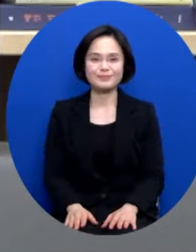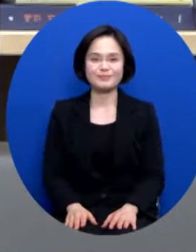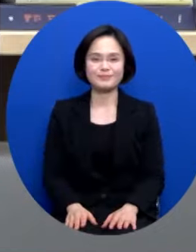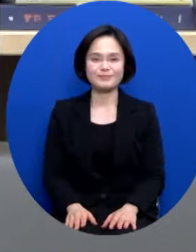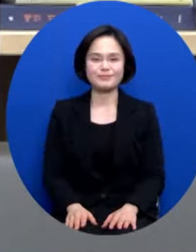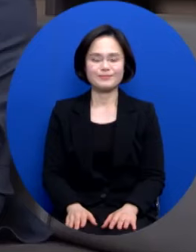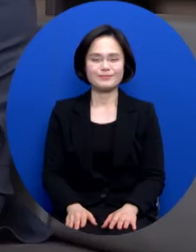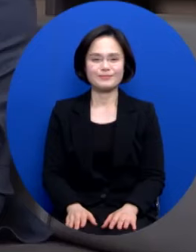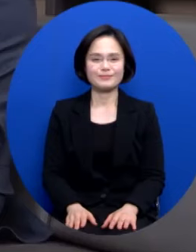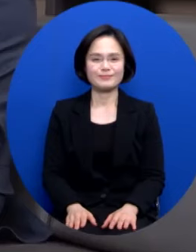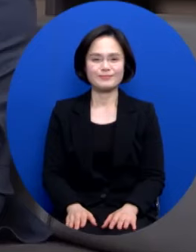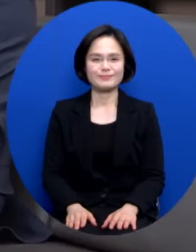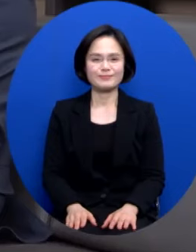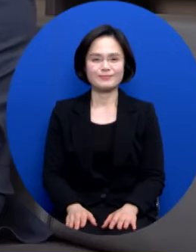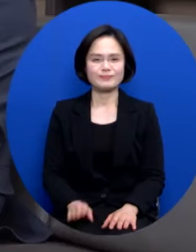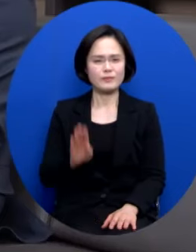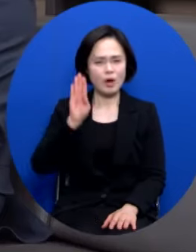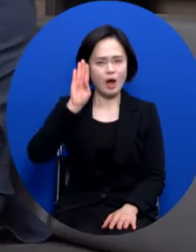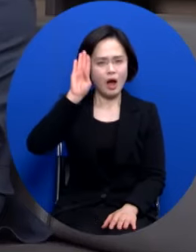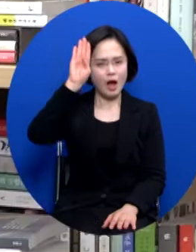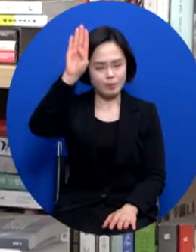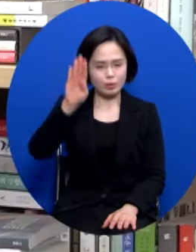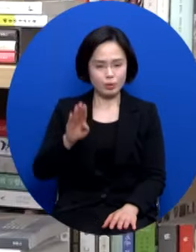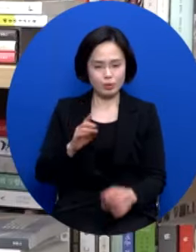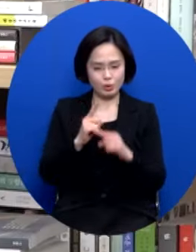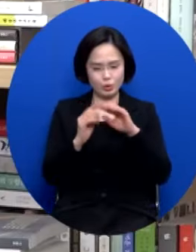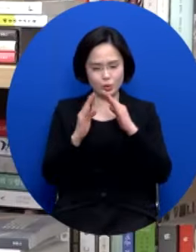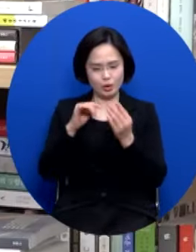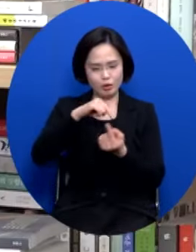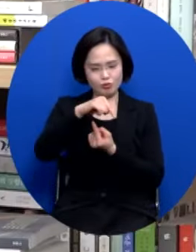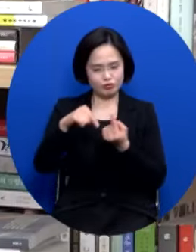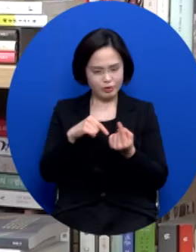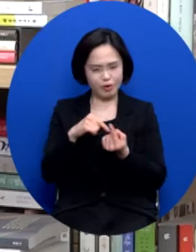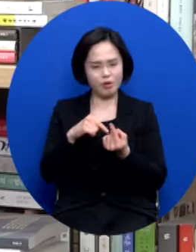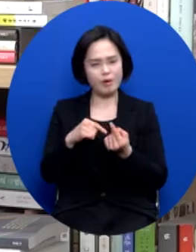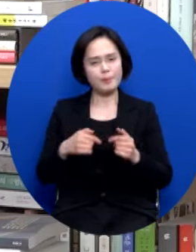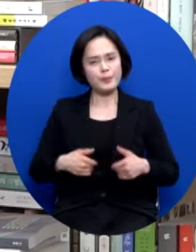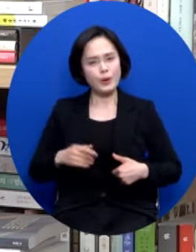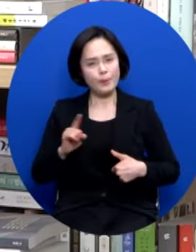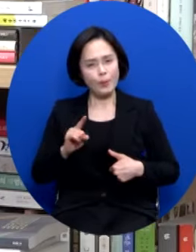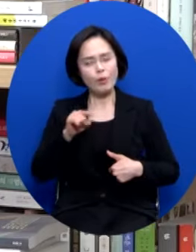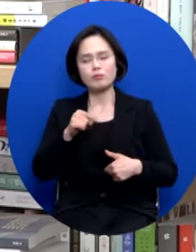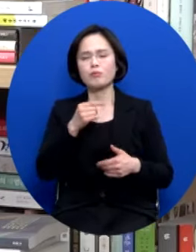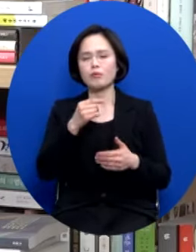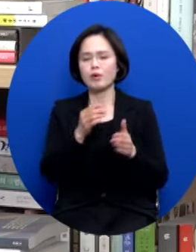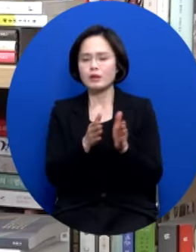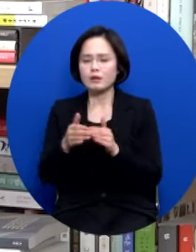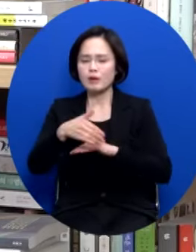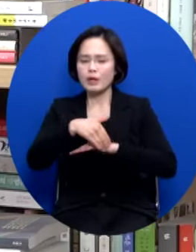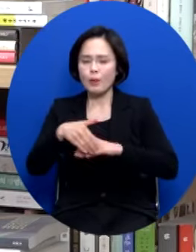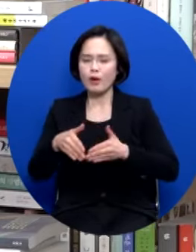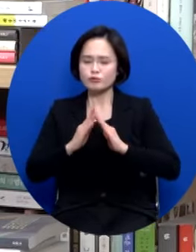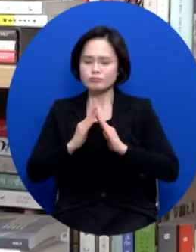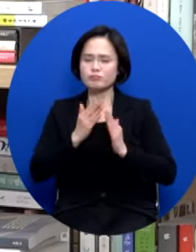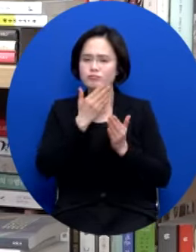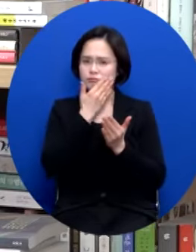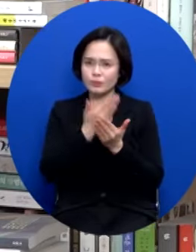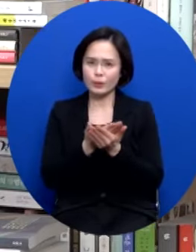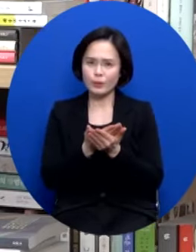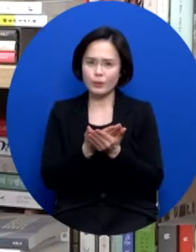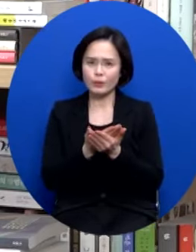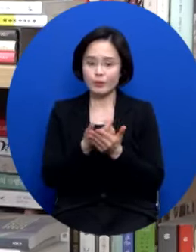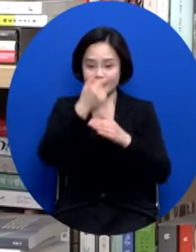나갈 것인가에 대한 것이 더 중요한 것 같습니다. 하나는 그래도 교회로서 저희가 예배하고 또 제자